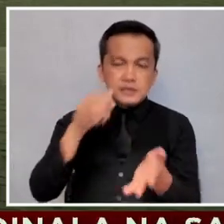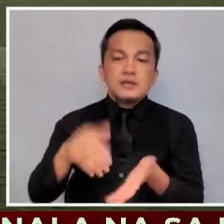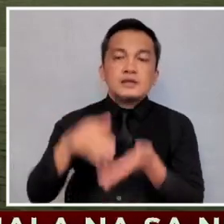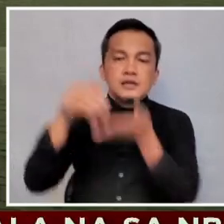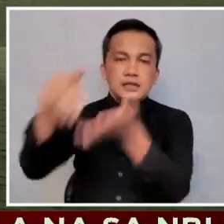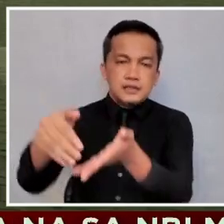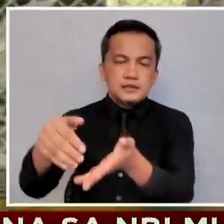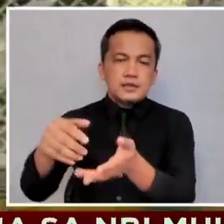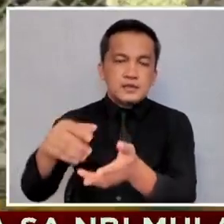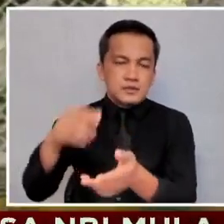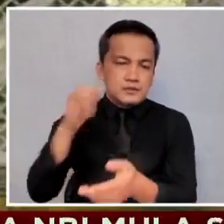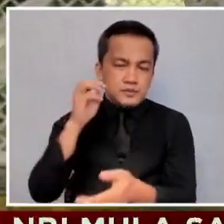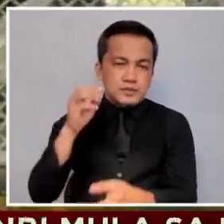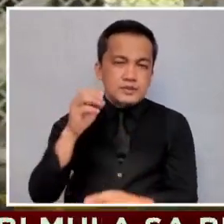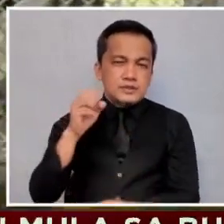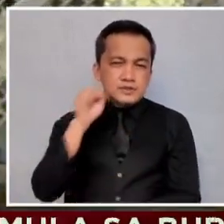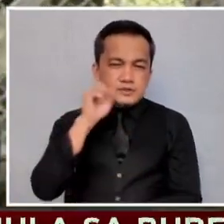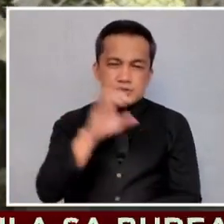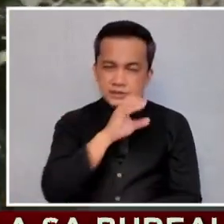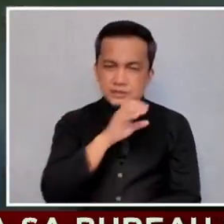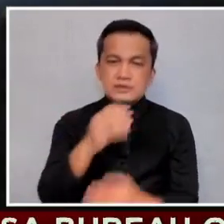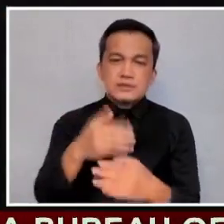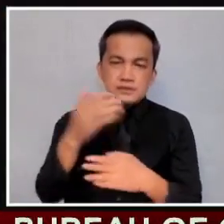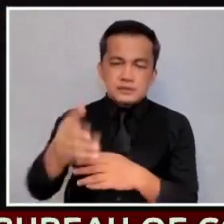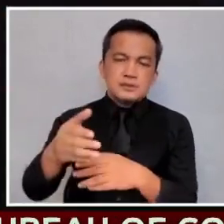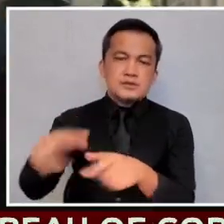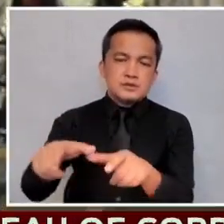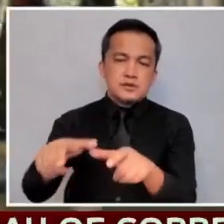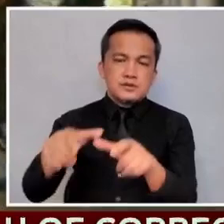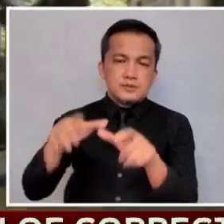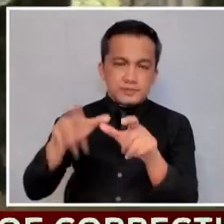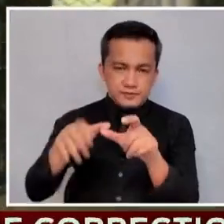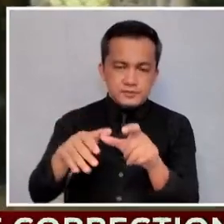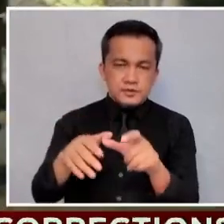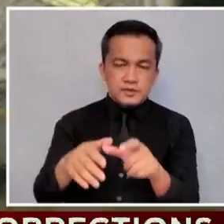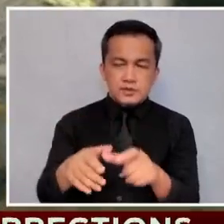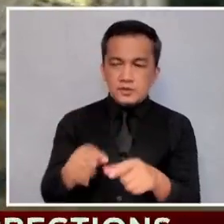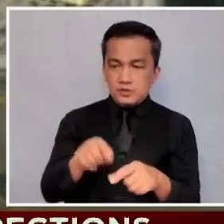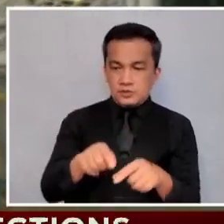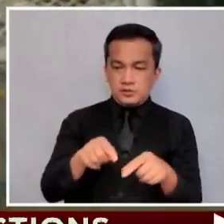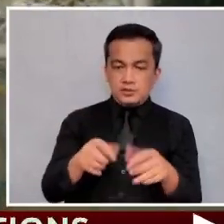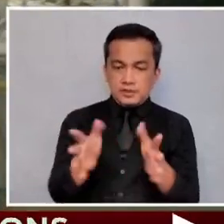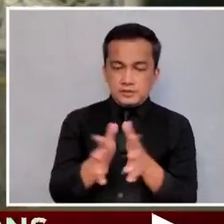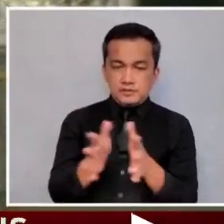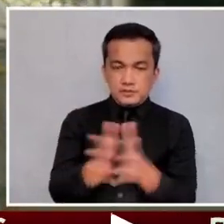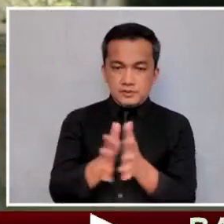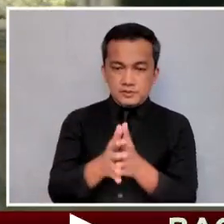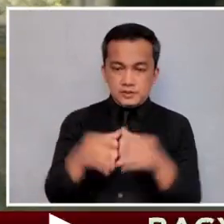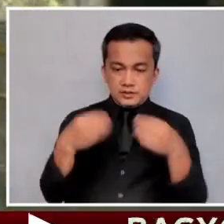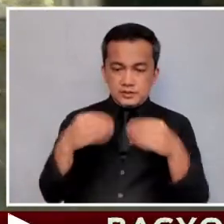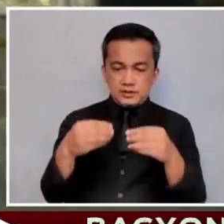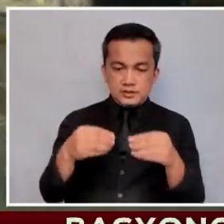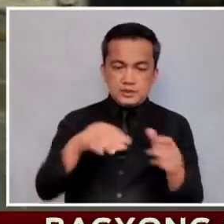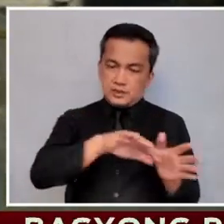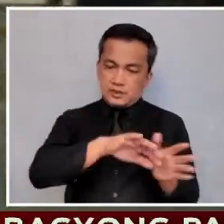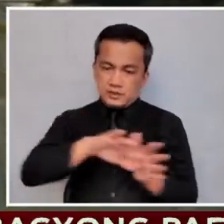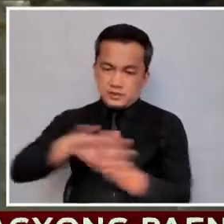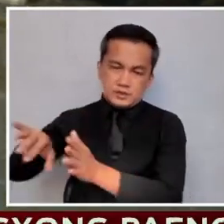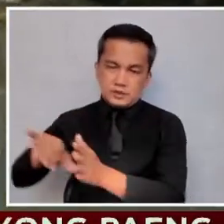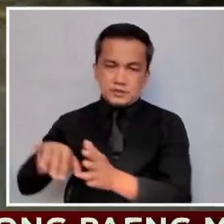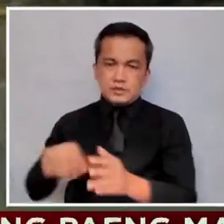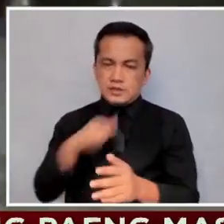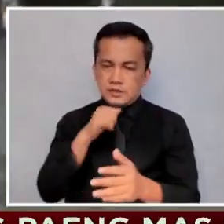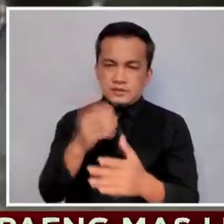PWD o may mga kapansanan. Yung mga nagtitinda naman dito sa paligid, iaatras pa yan, patatabihin sila para hindi makaabala sa mga